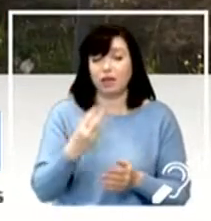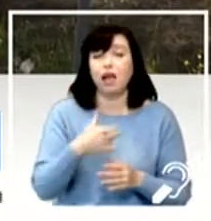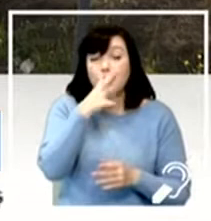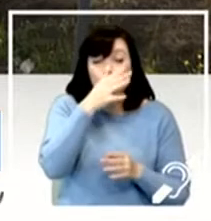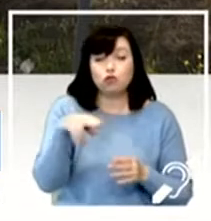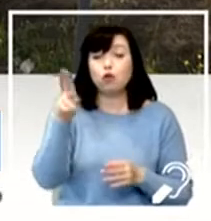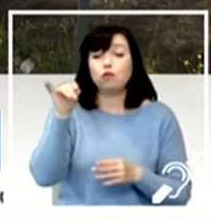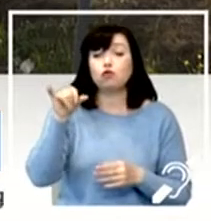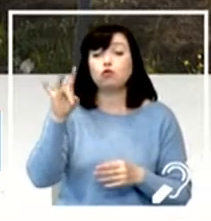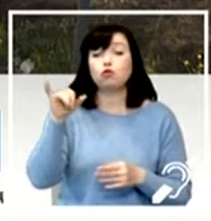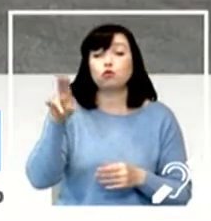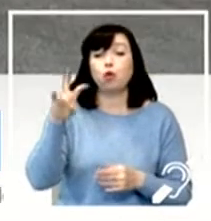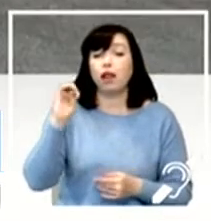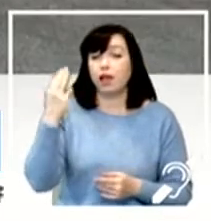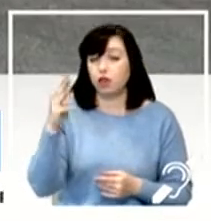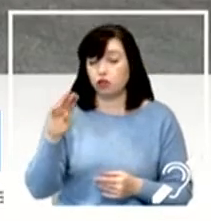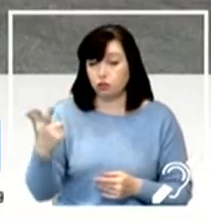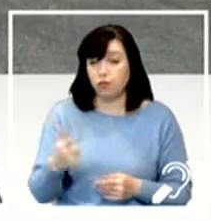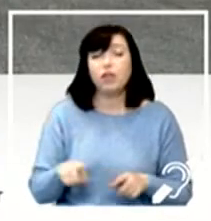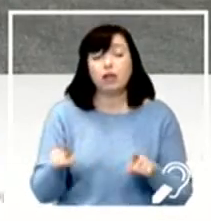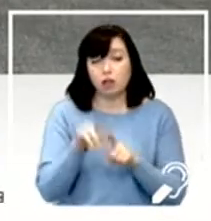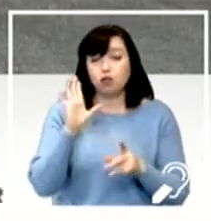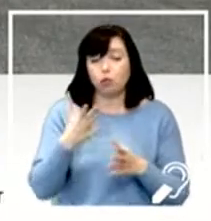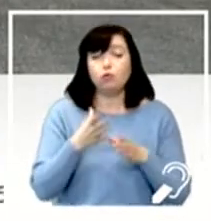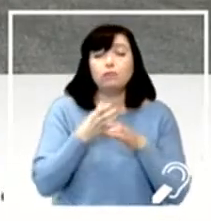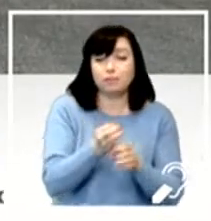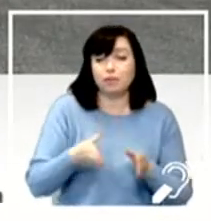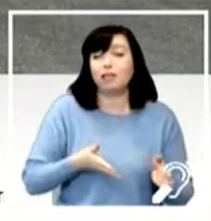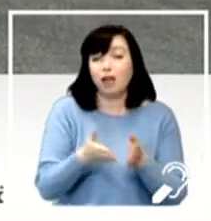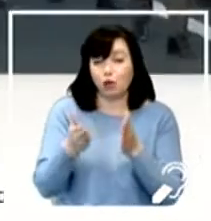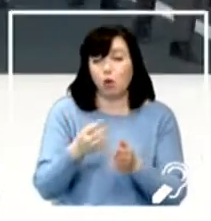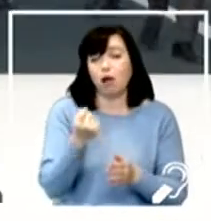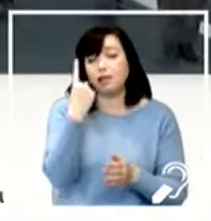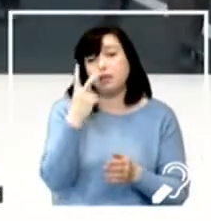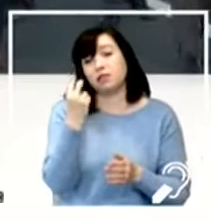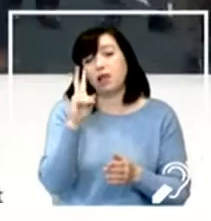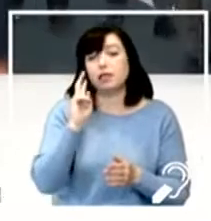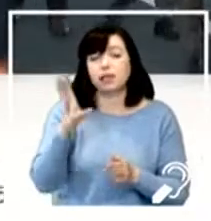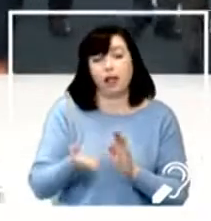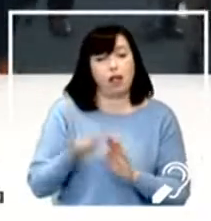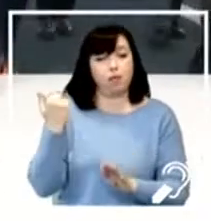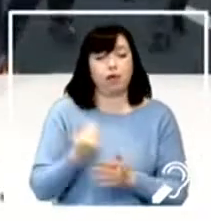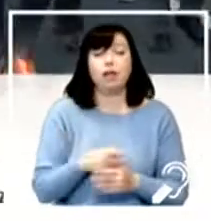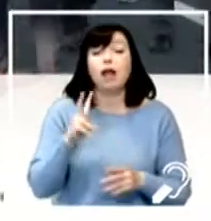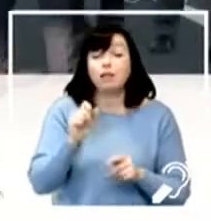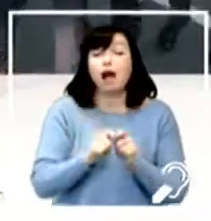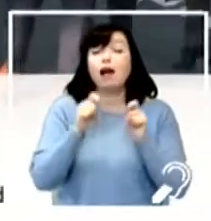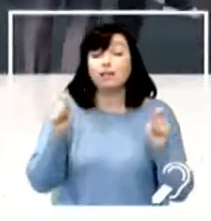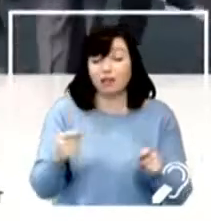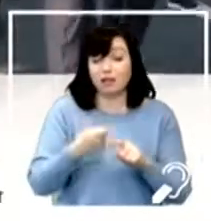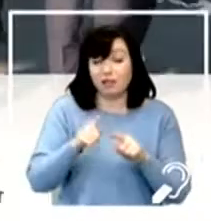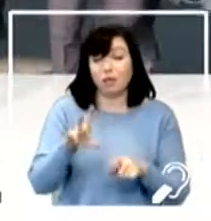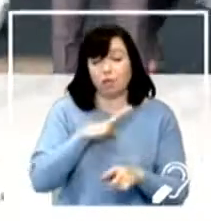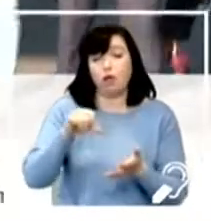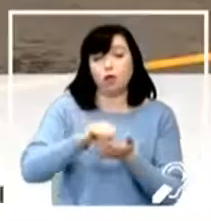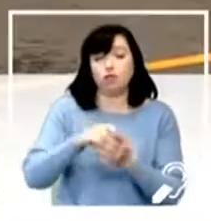Astfel se va scurta traseul cu cel puțin 11-12 km. La inaugurarea șoselei au participat președintele